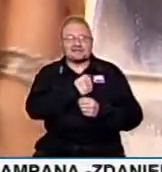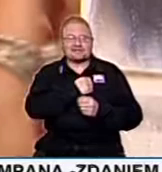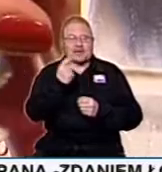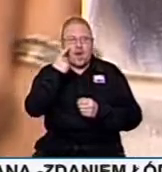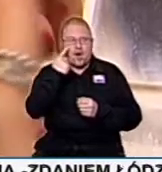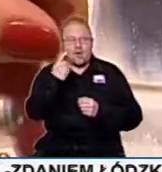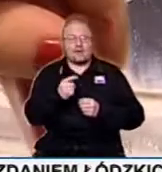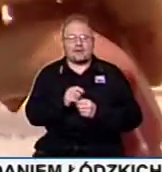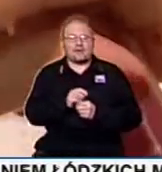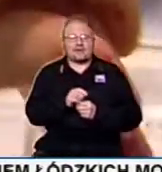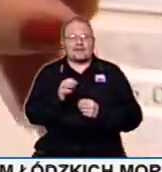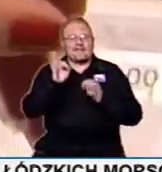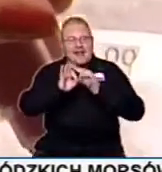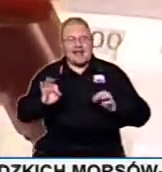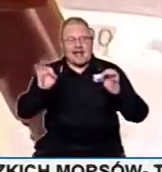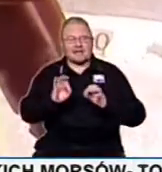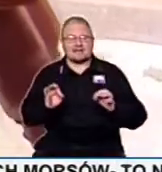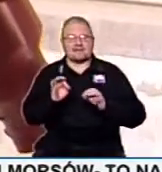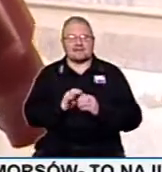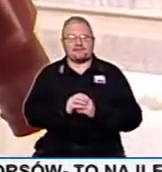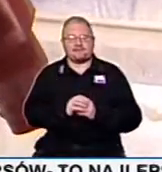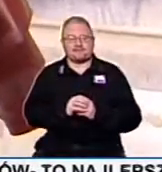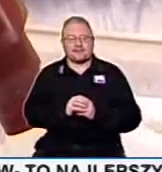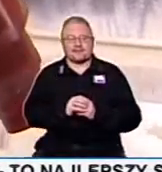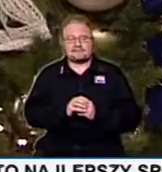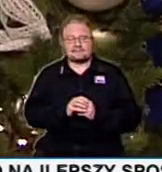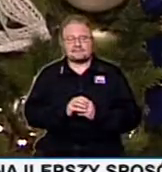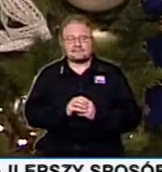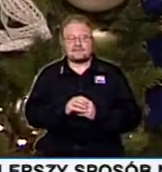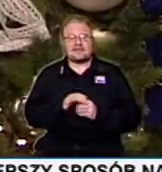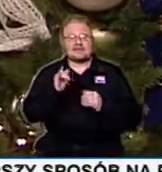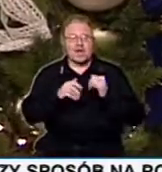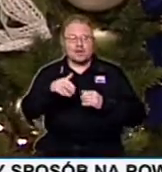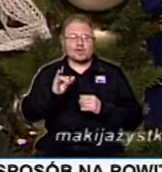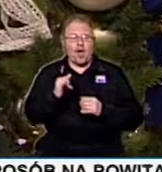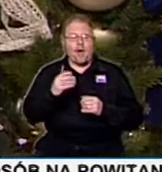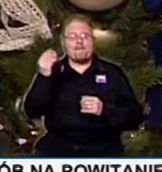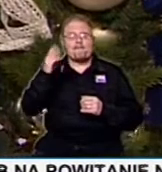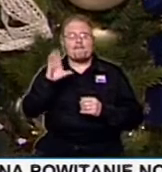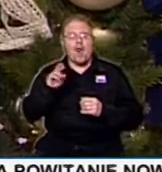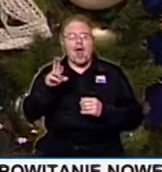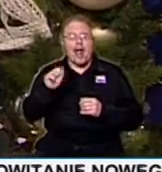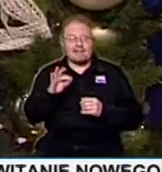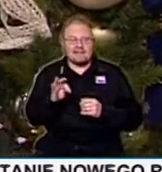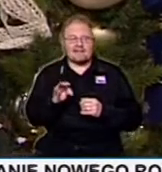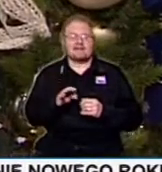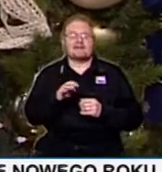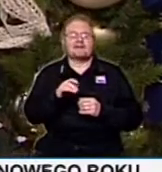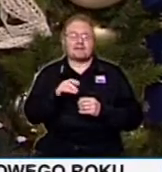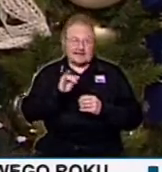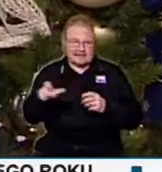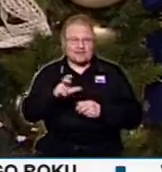oko, zaznaczone też delikatnymi migoczącymi elementami. Jeśli chodzi o migotki brokaty, jak najbardziej jest to cały czas na